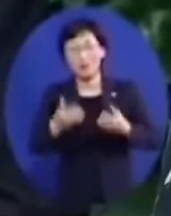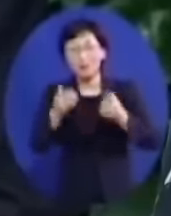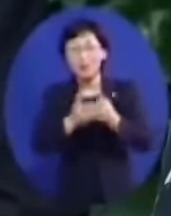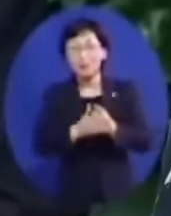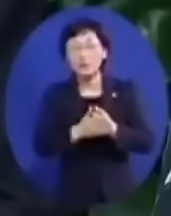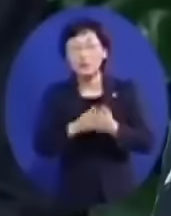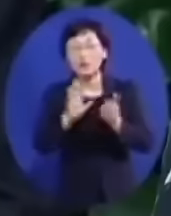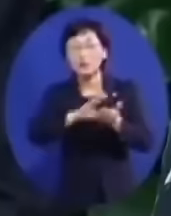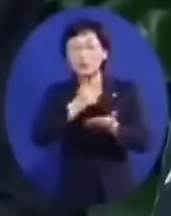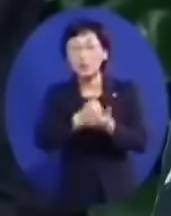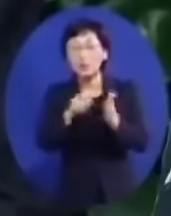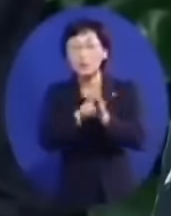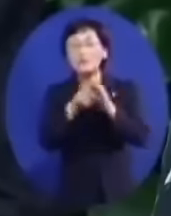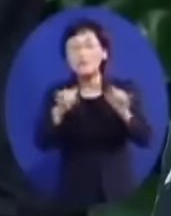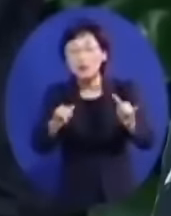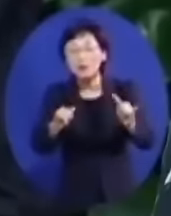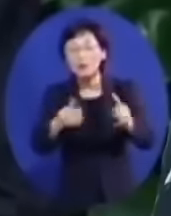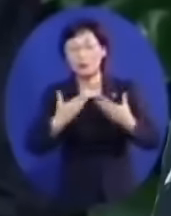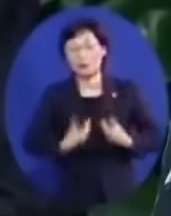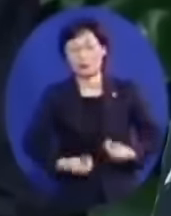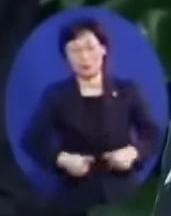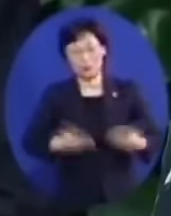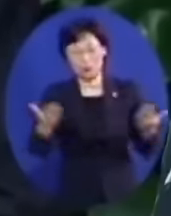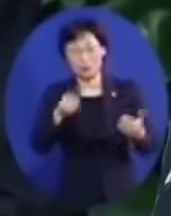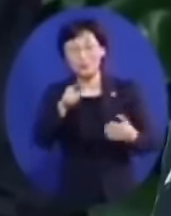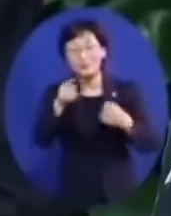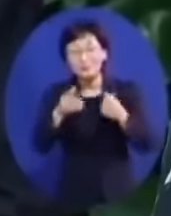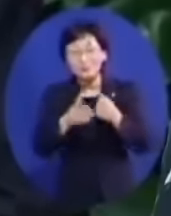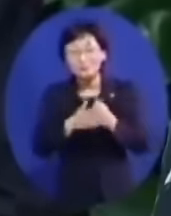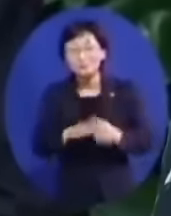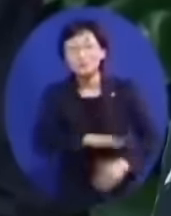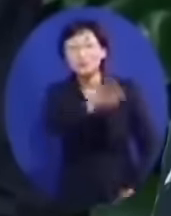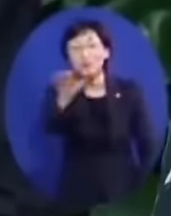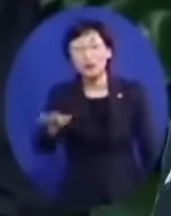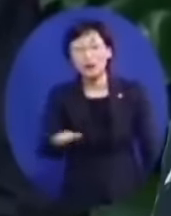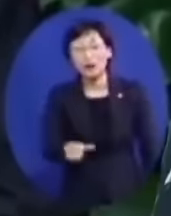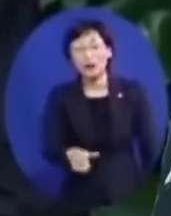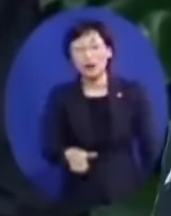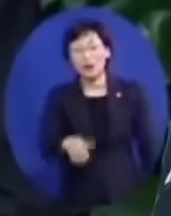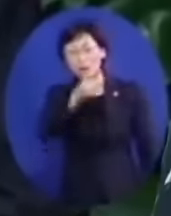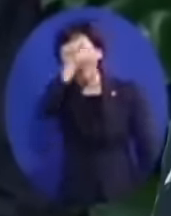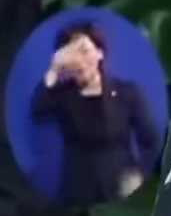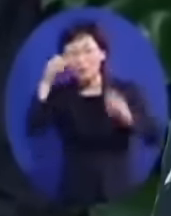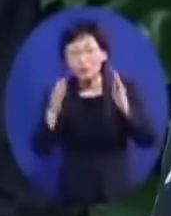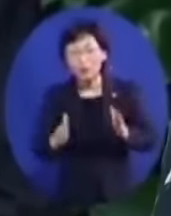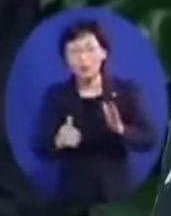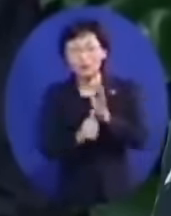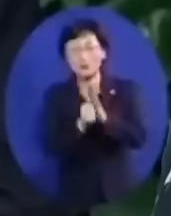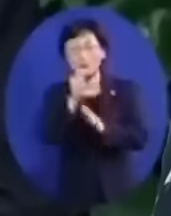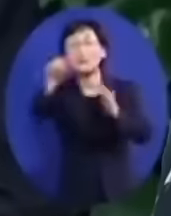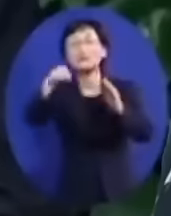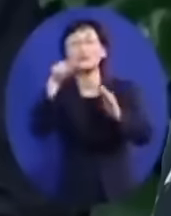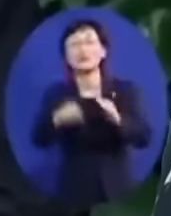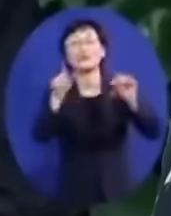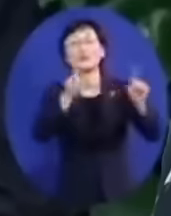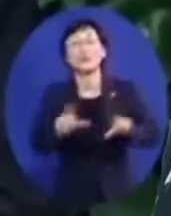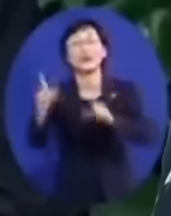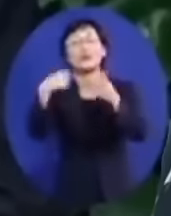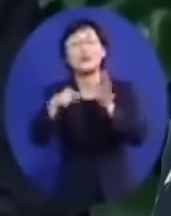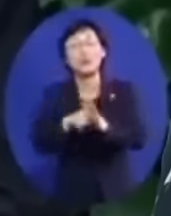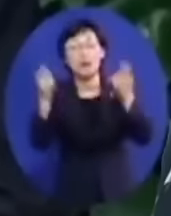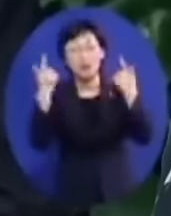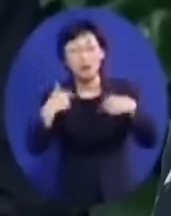절망할 수가 없는 것입니다. 그러므로 우리가 남은 여생을 희망 속에 살기 위해서는